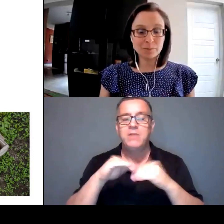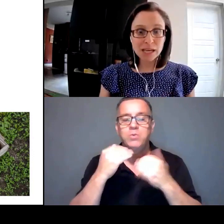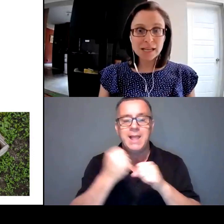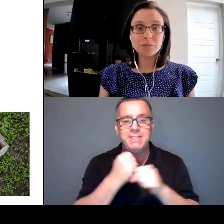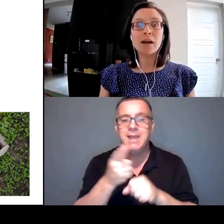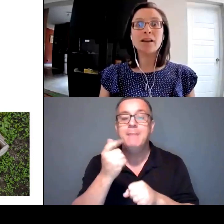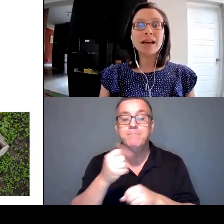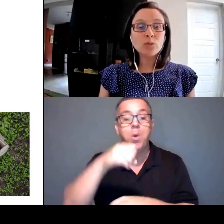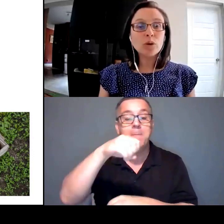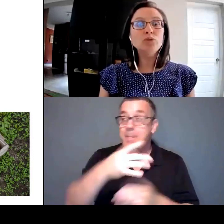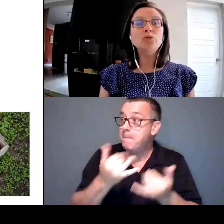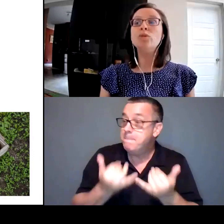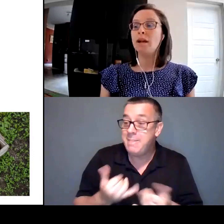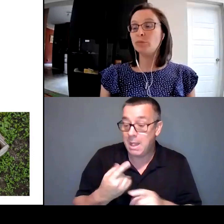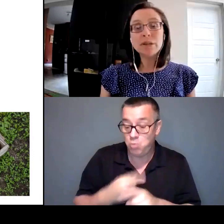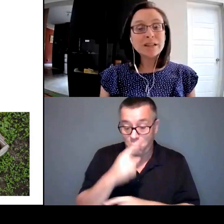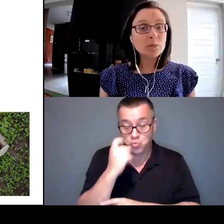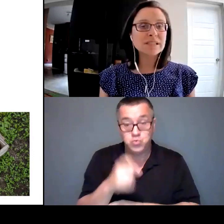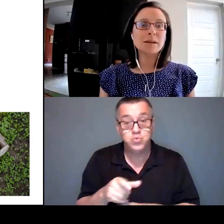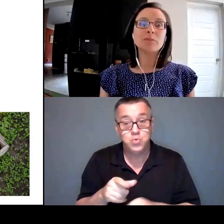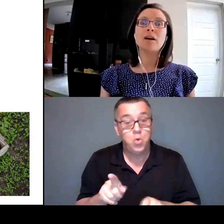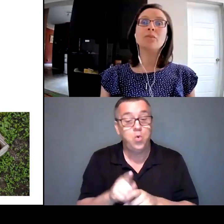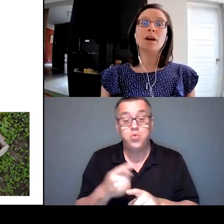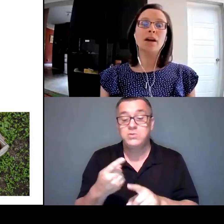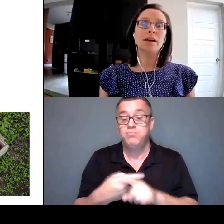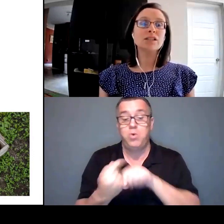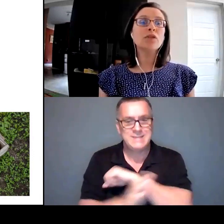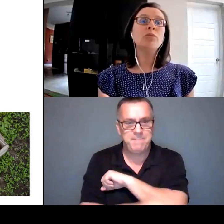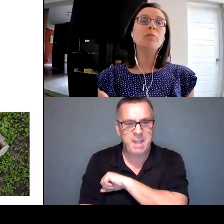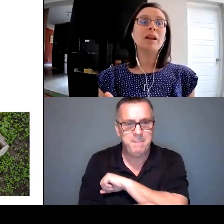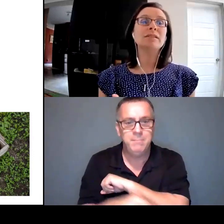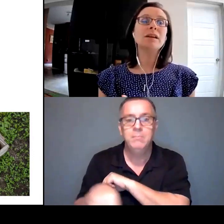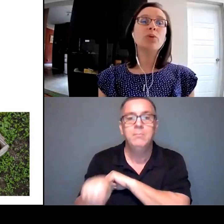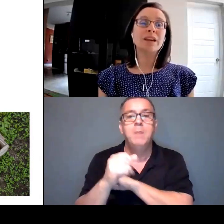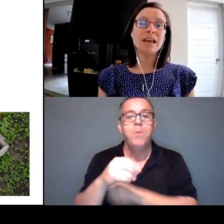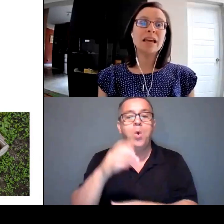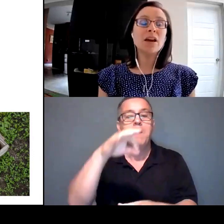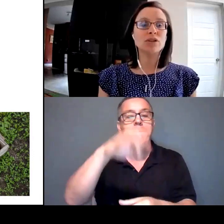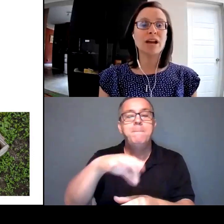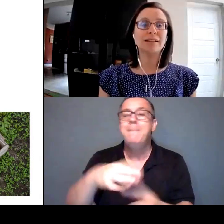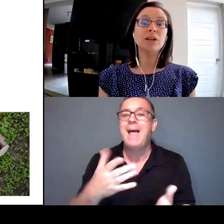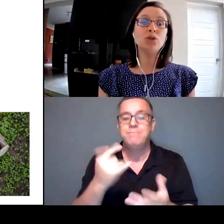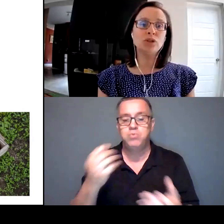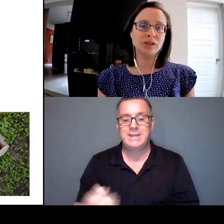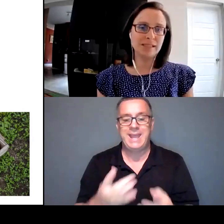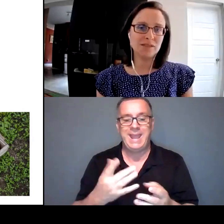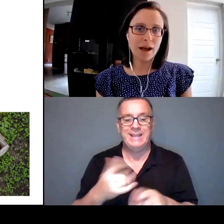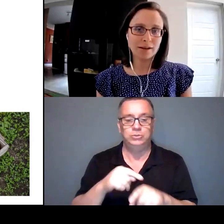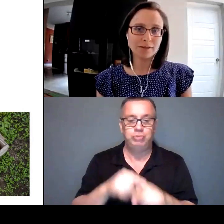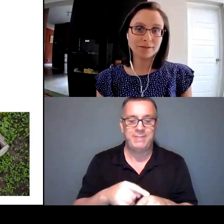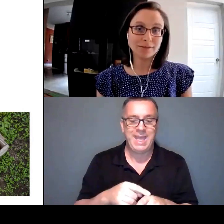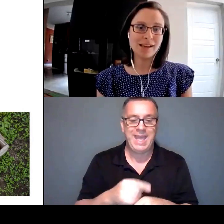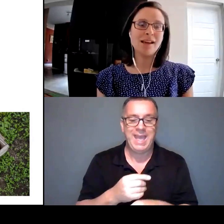planter présentement dans le mois d'août, puis dans le mois de septembre? Qu'est-ce que vous pouvez planter pour créer un jardin d'automne et